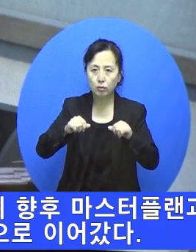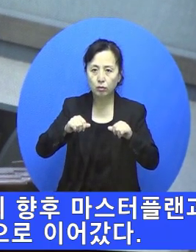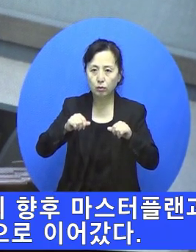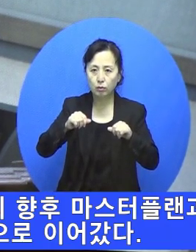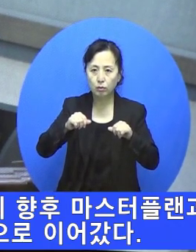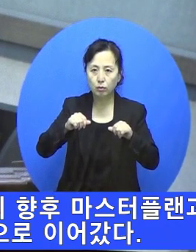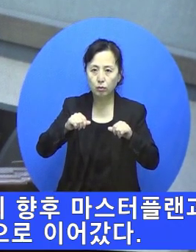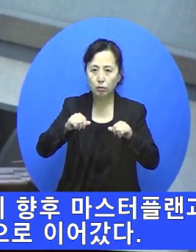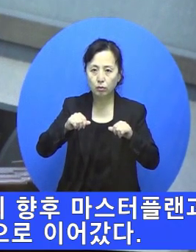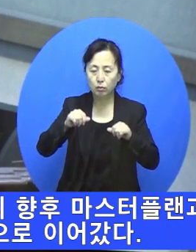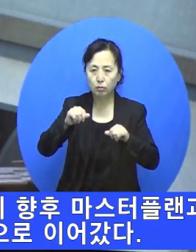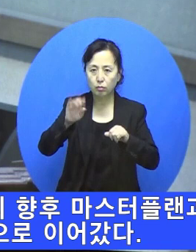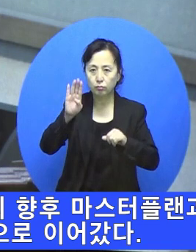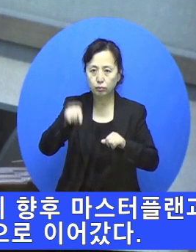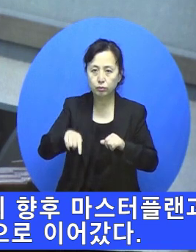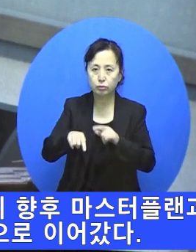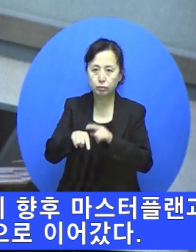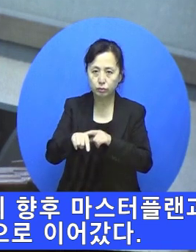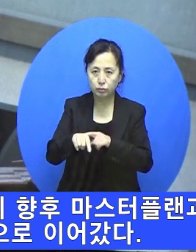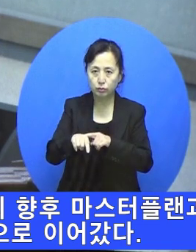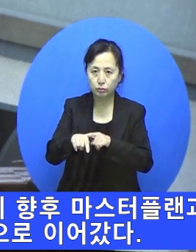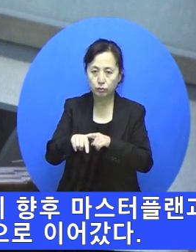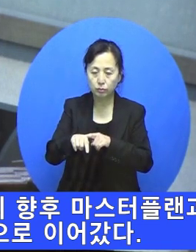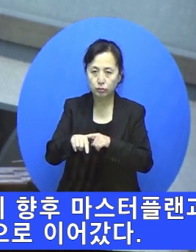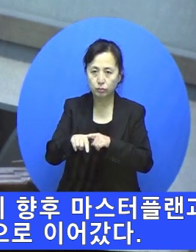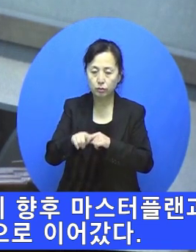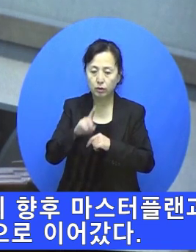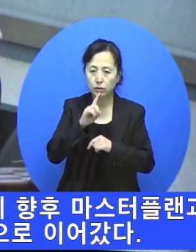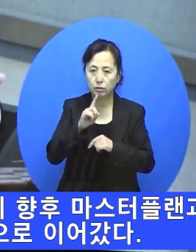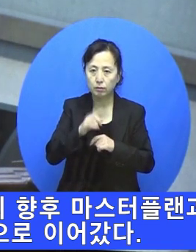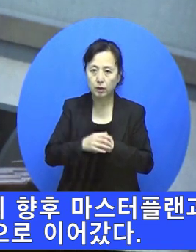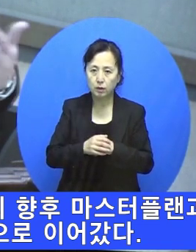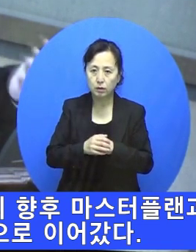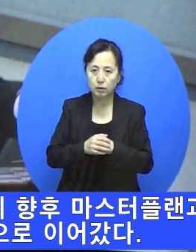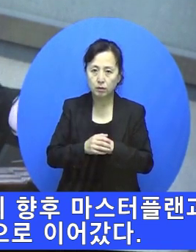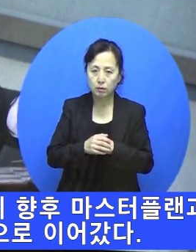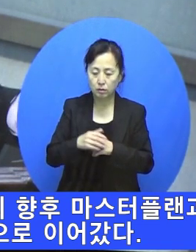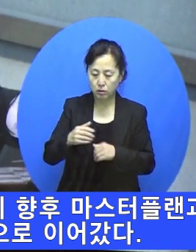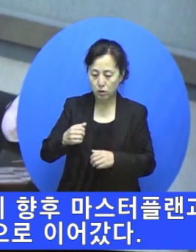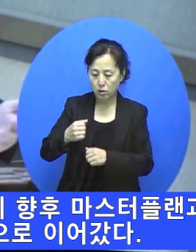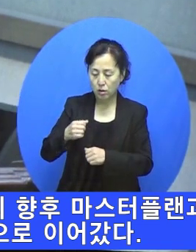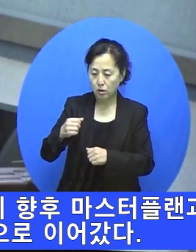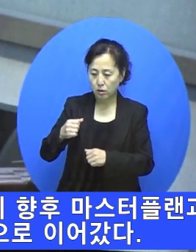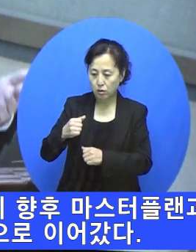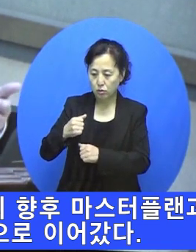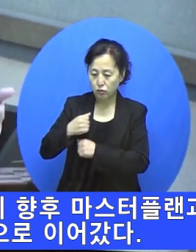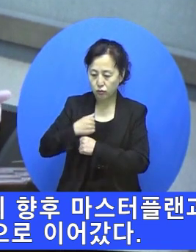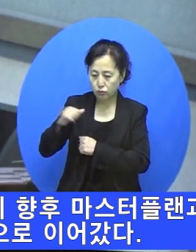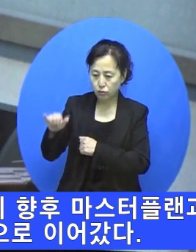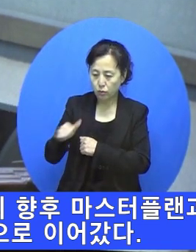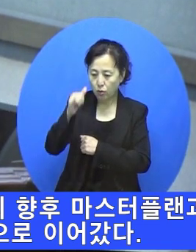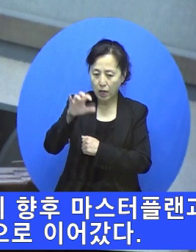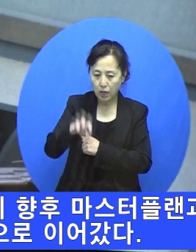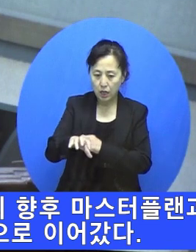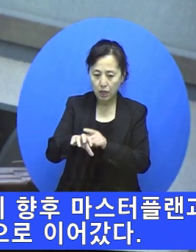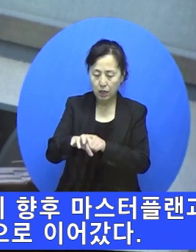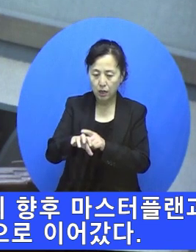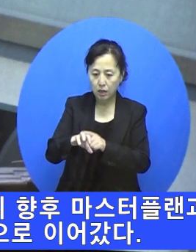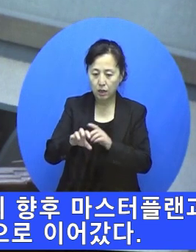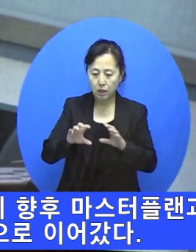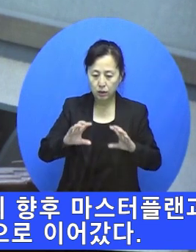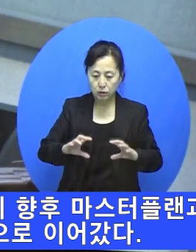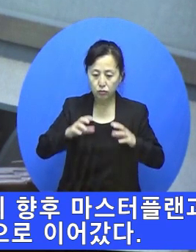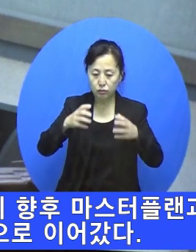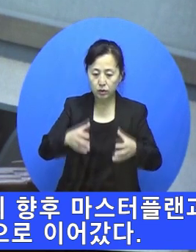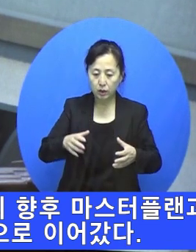시장님께서 주장을 하고 계시거든요. 저는 믿고 싶습니다만 그런 부분에 있어서 오해의 소지가 있고 화성 시민들을 더 자극할 우려가 있어서